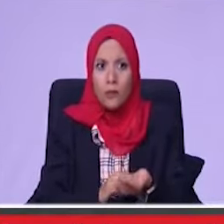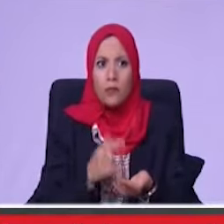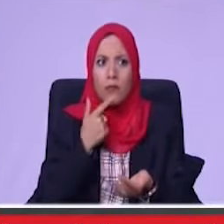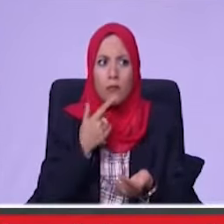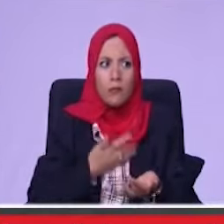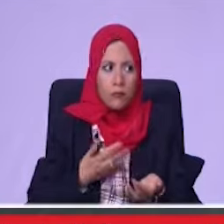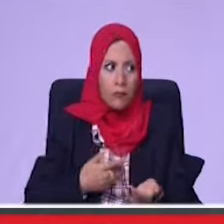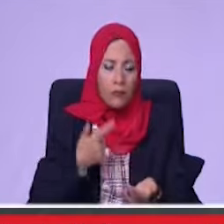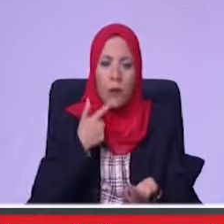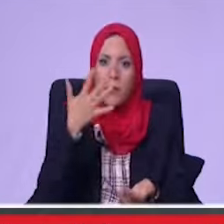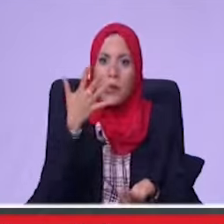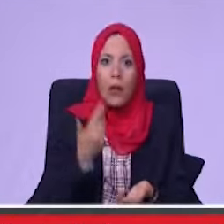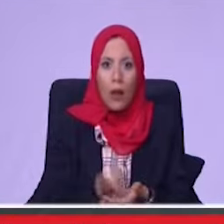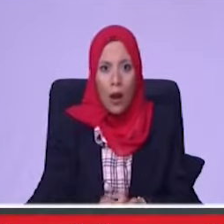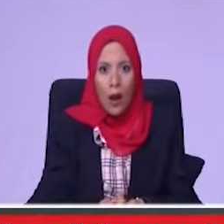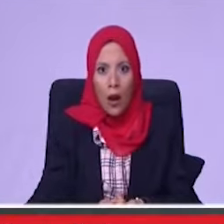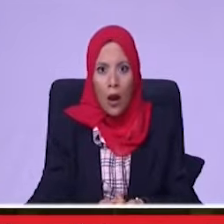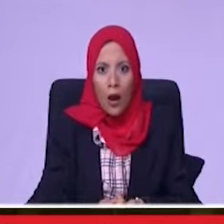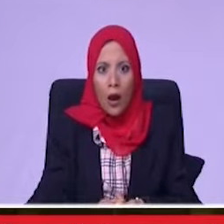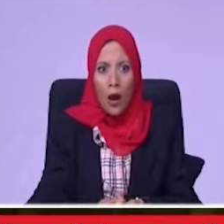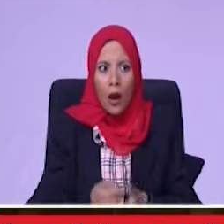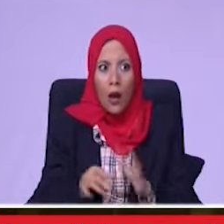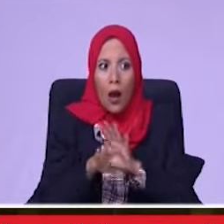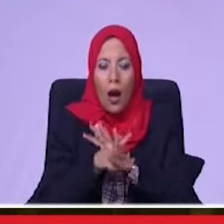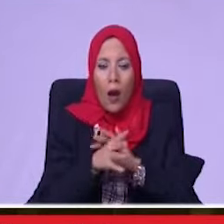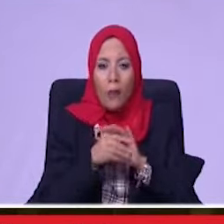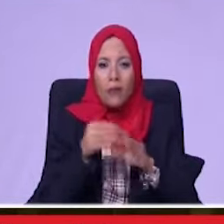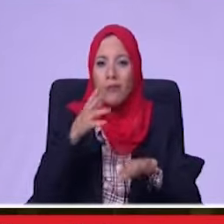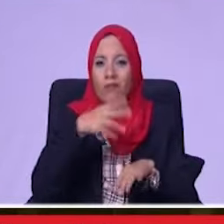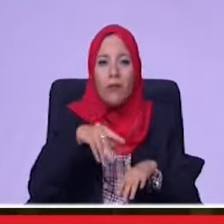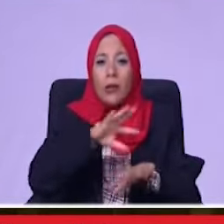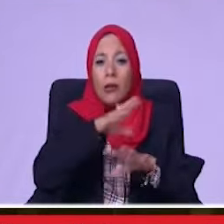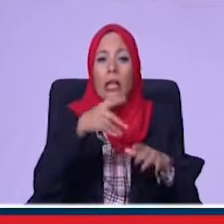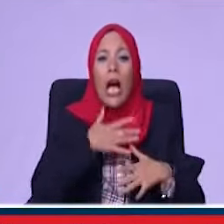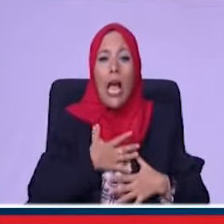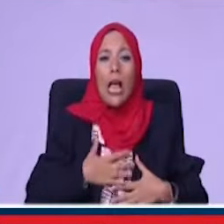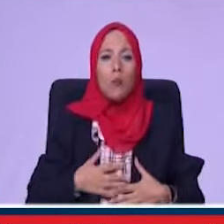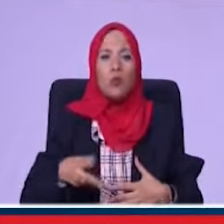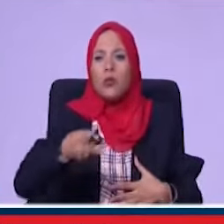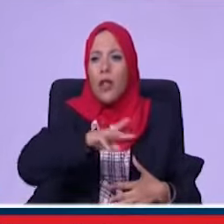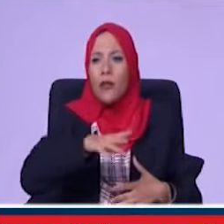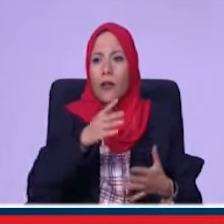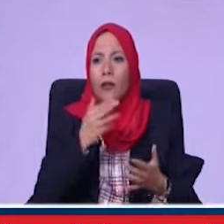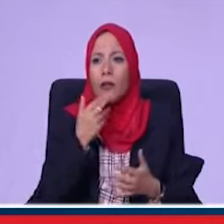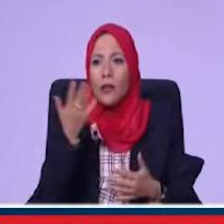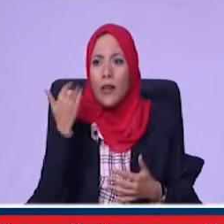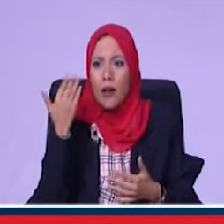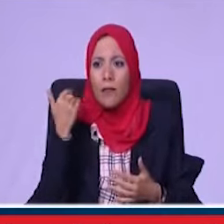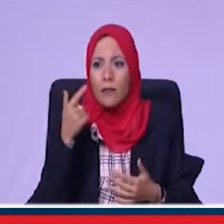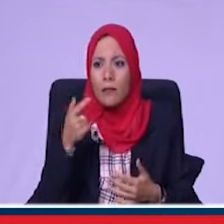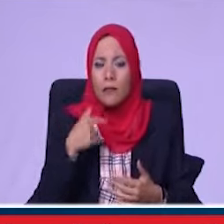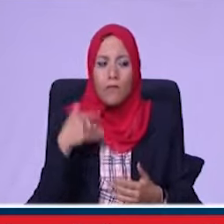5 سنين. ايه اللي اتغير في حياه عبد الكريم بعد الحادثه؟ هو اللي